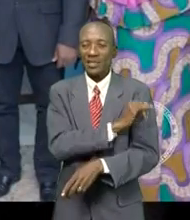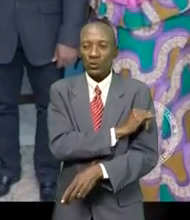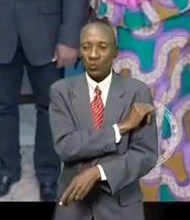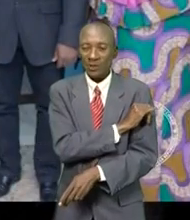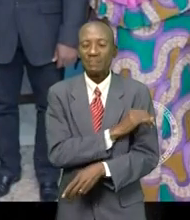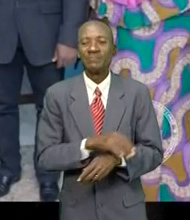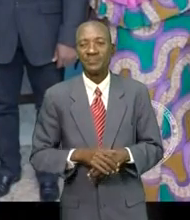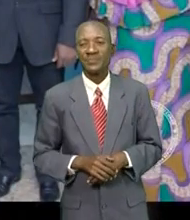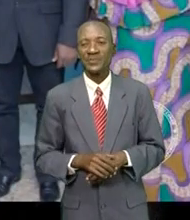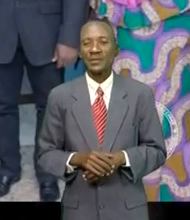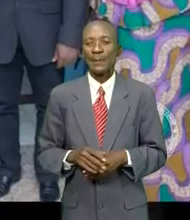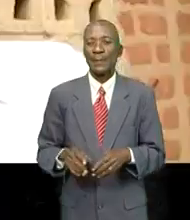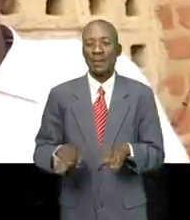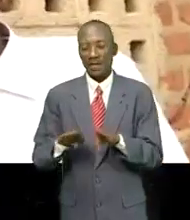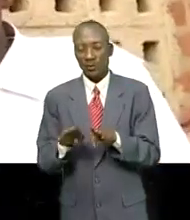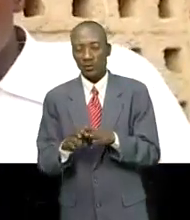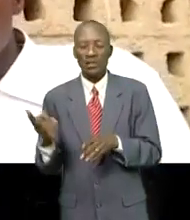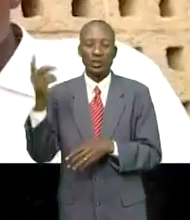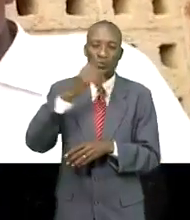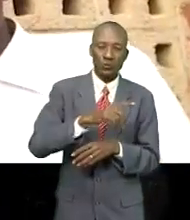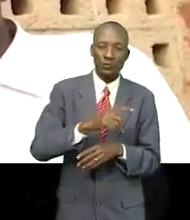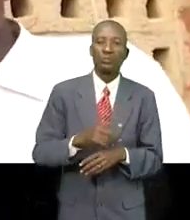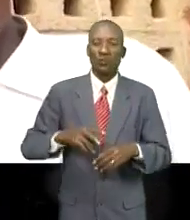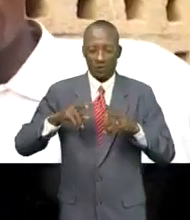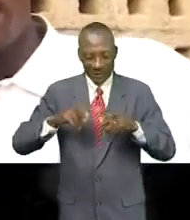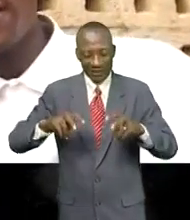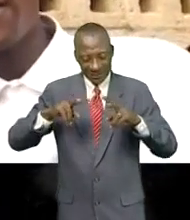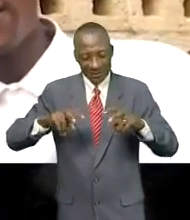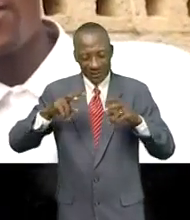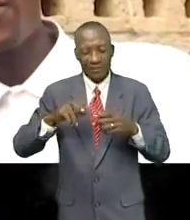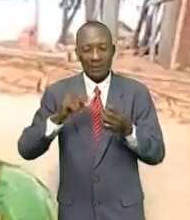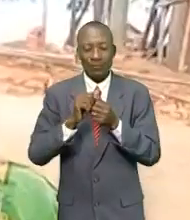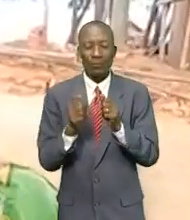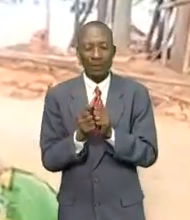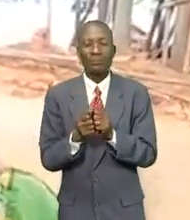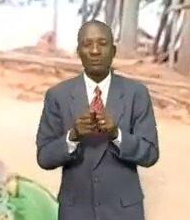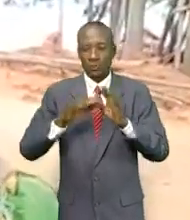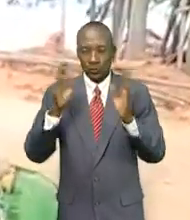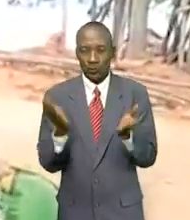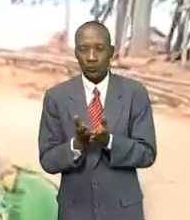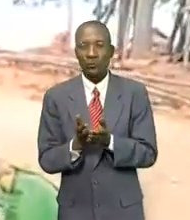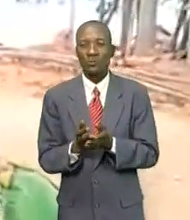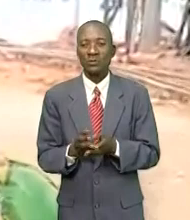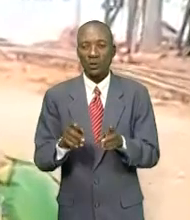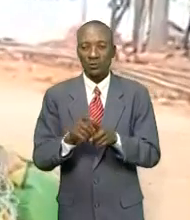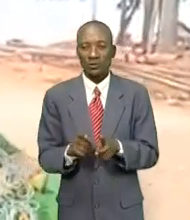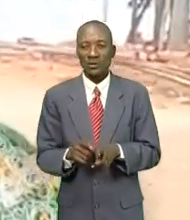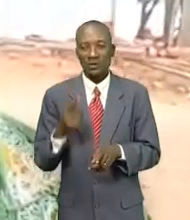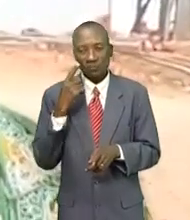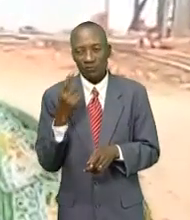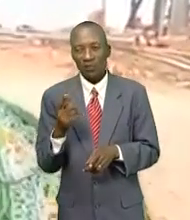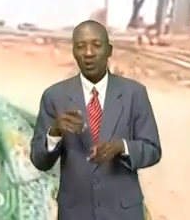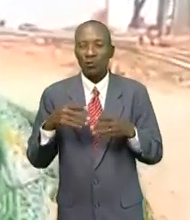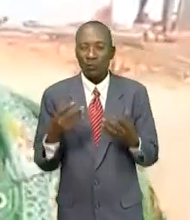nuits, la question de la paix a été analysée avec le regard appuyé sur les actes de violence et des tentatives de déstabilisation de la